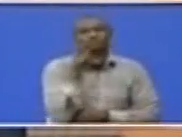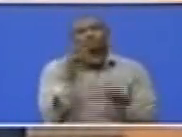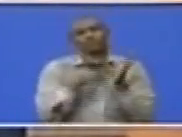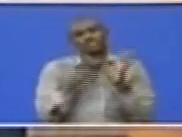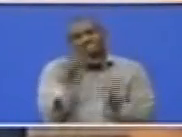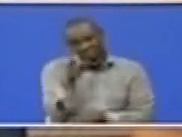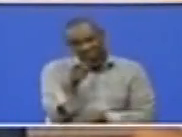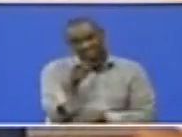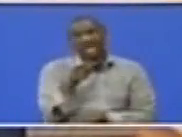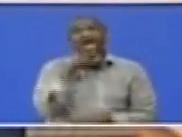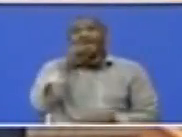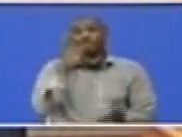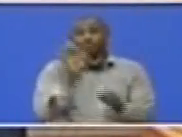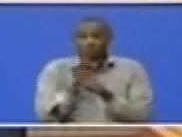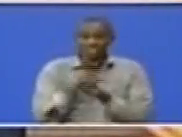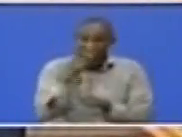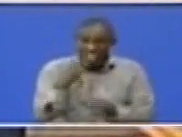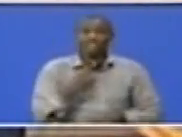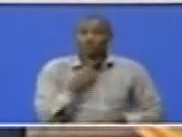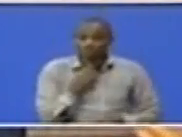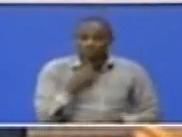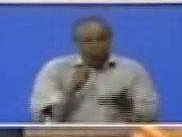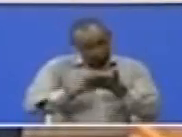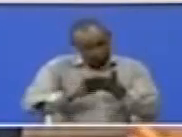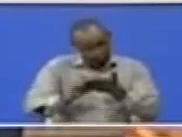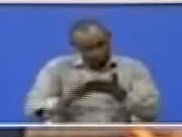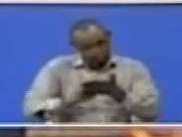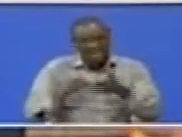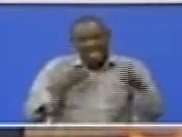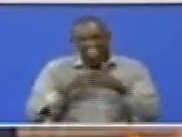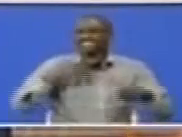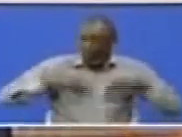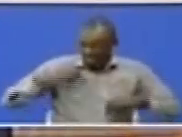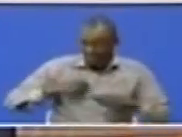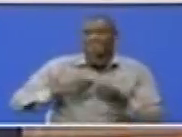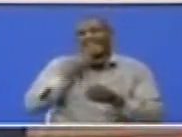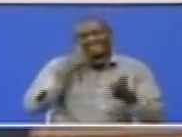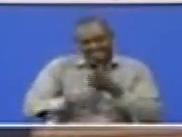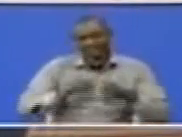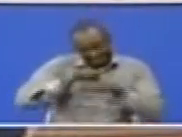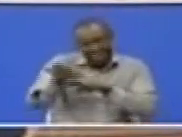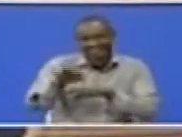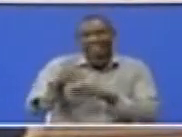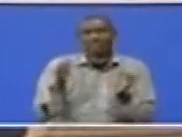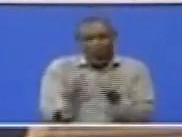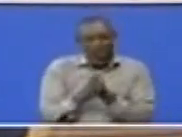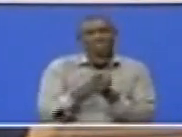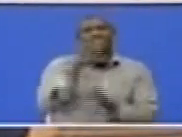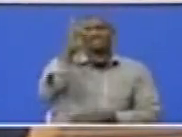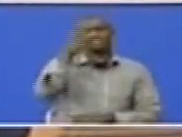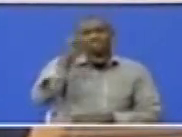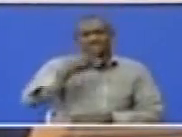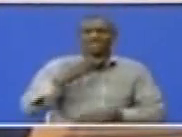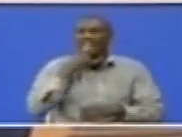mkuu wa KOTU Francis Atoli amesema muungano huo umeiandikia tume ya maadili inayopambana na ufisadi na afisi ya mkurugenzi wa mashtaka ya